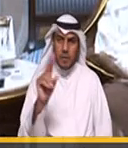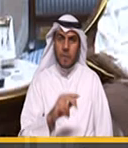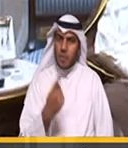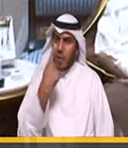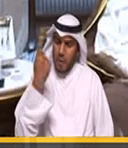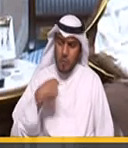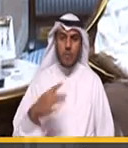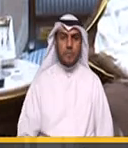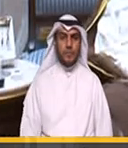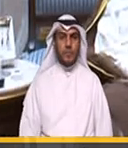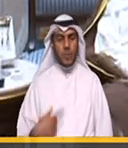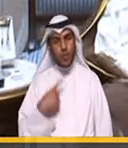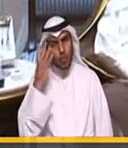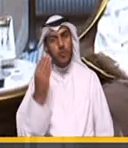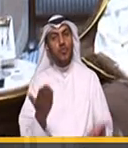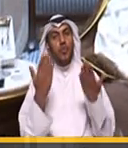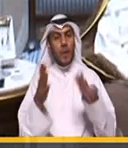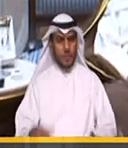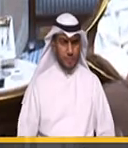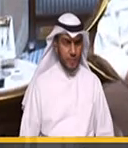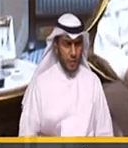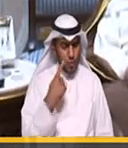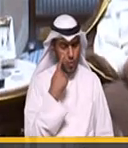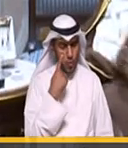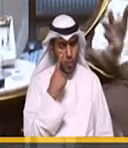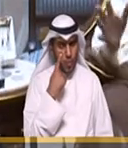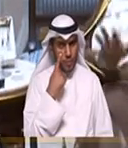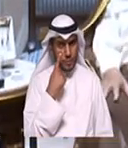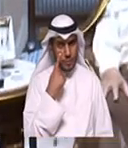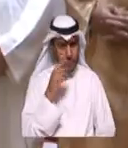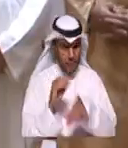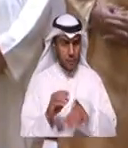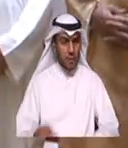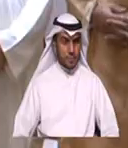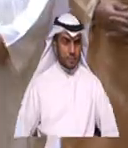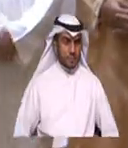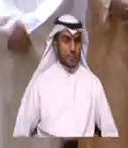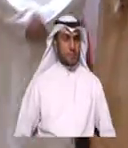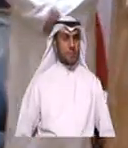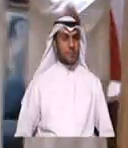سموك. هذا امل لك، يعني هذا امل لك.